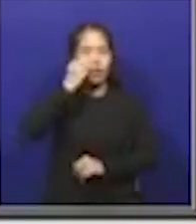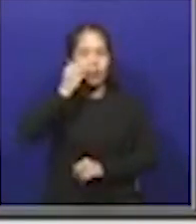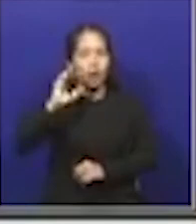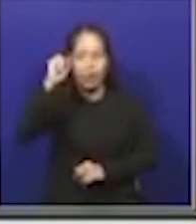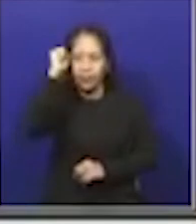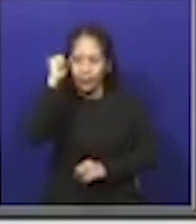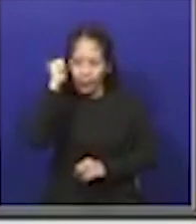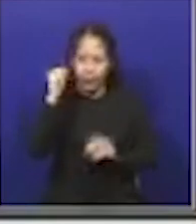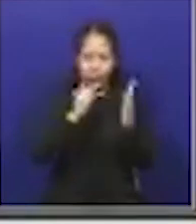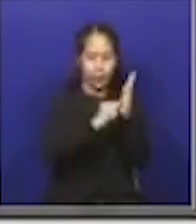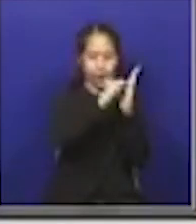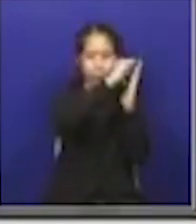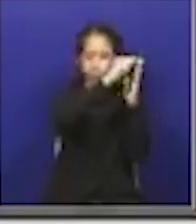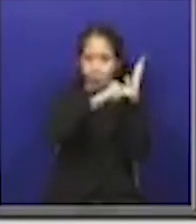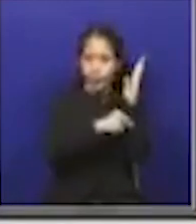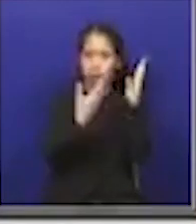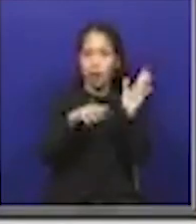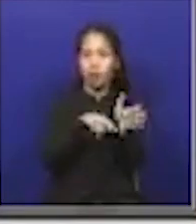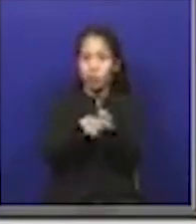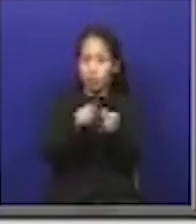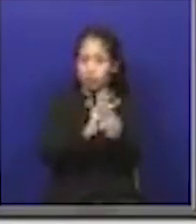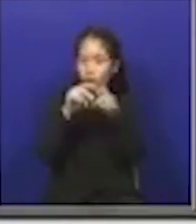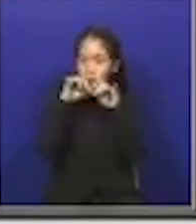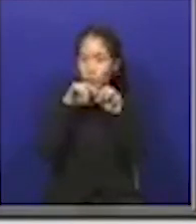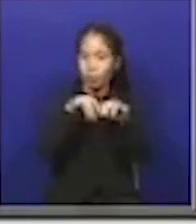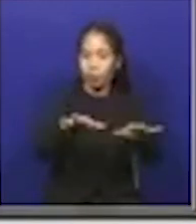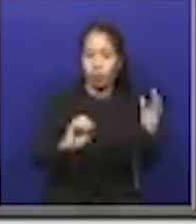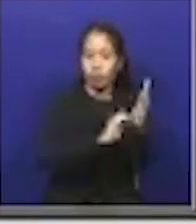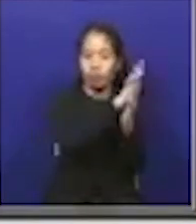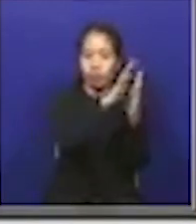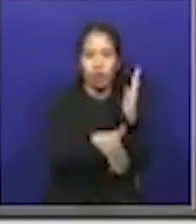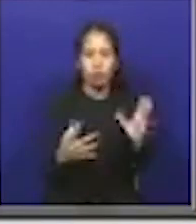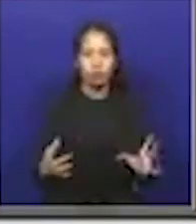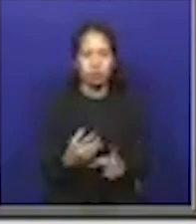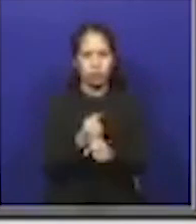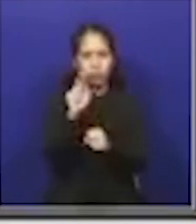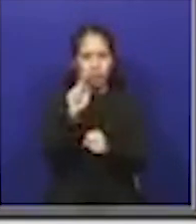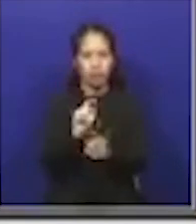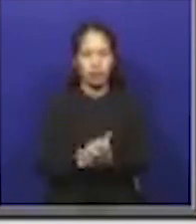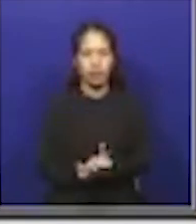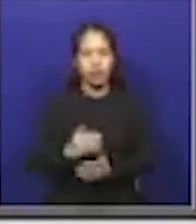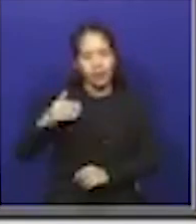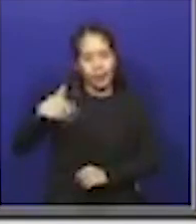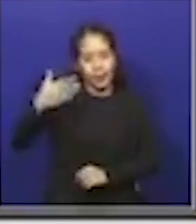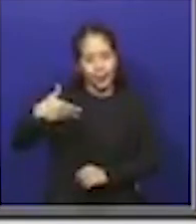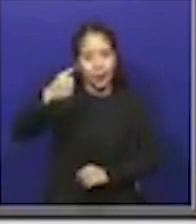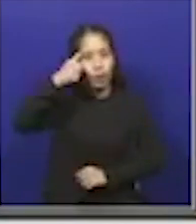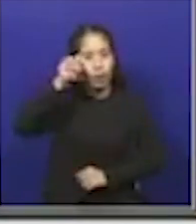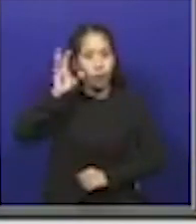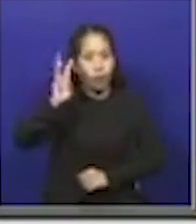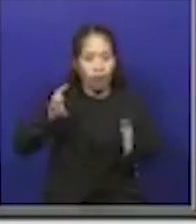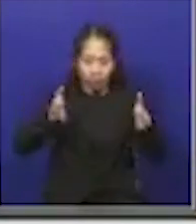ระจายแพร่เชื้อออกไปทั่วประเทศปรากฏว่าเกิดอะไรขึ้นครับหลังจากนั้นอีก6วันต่อม